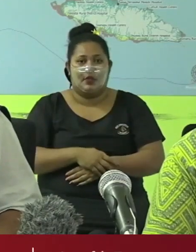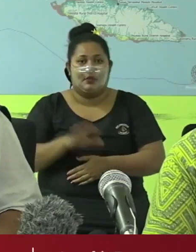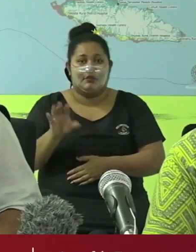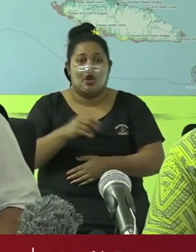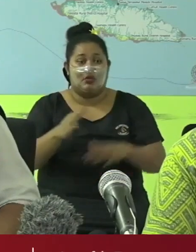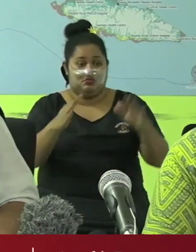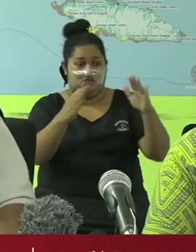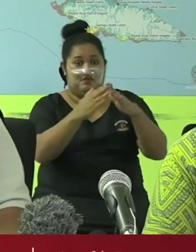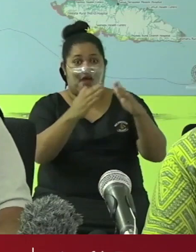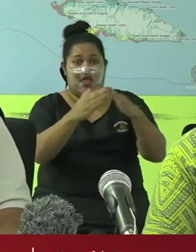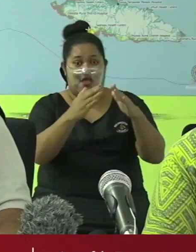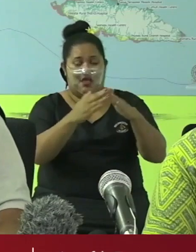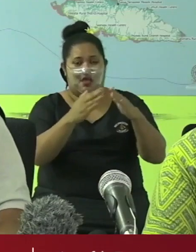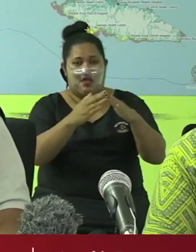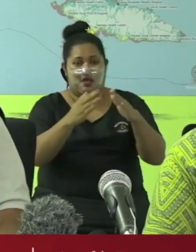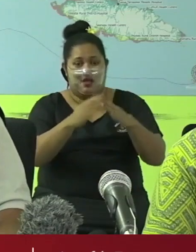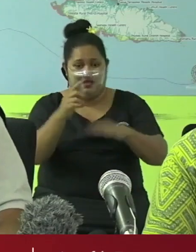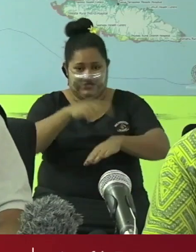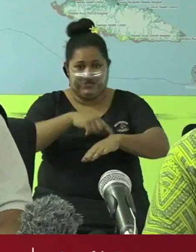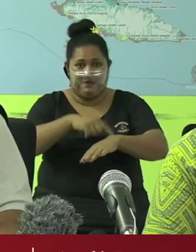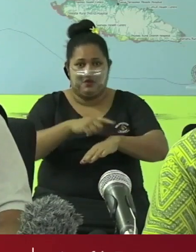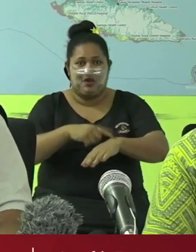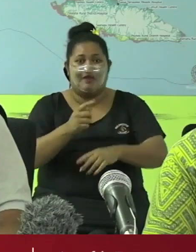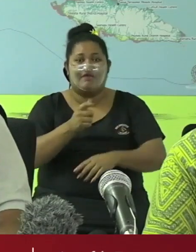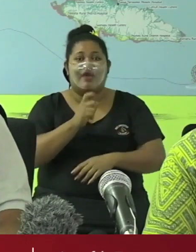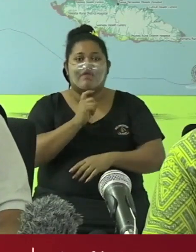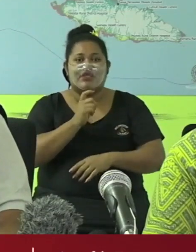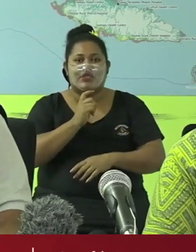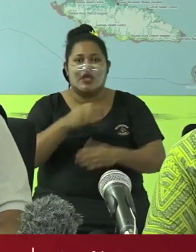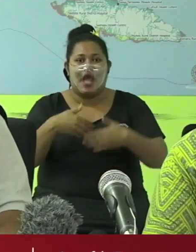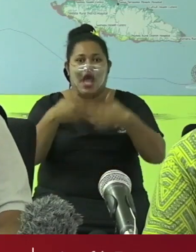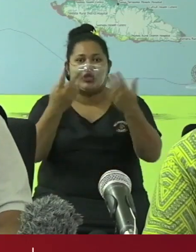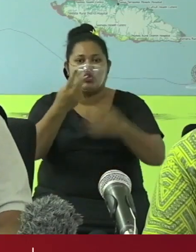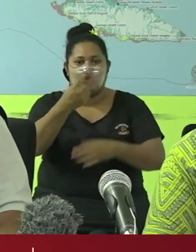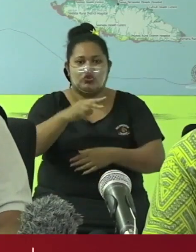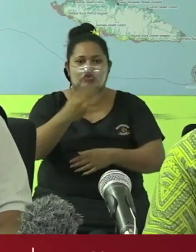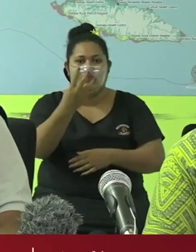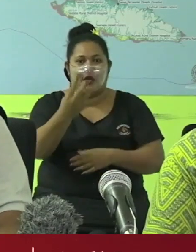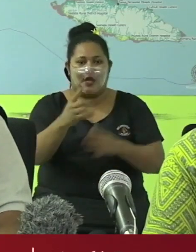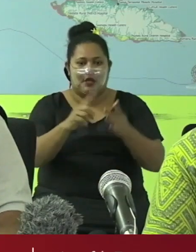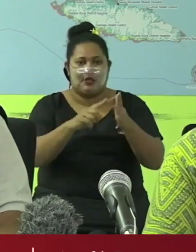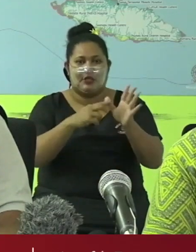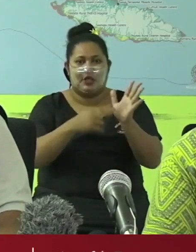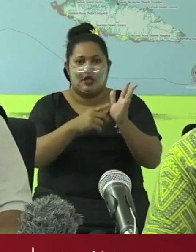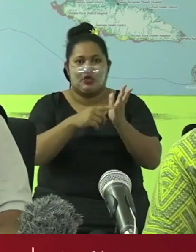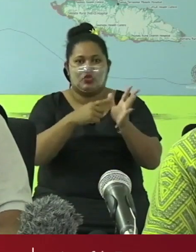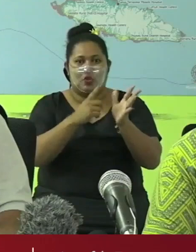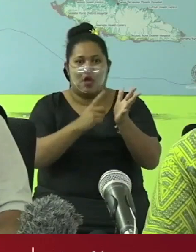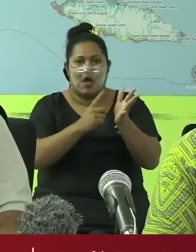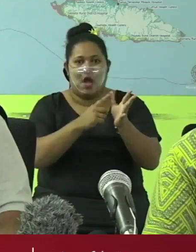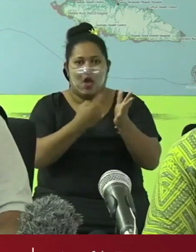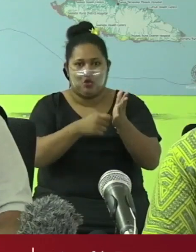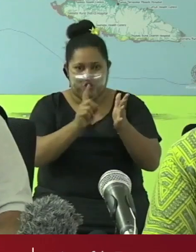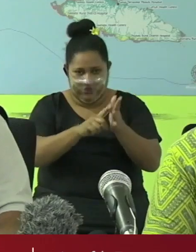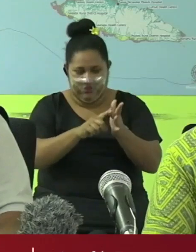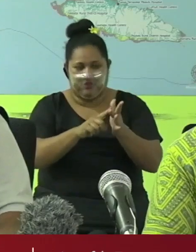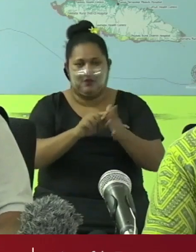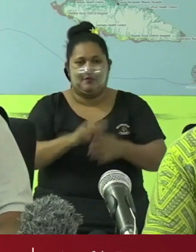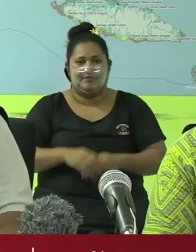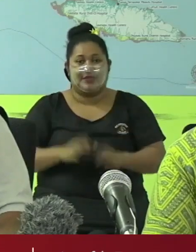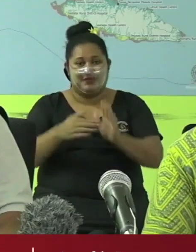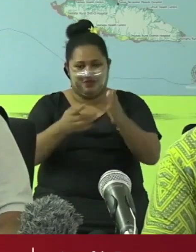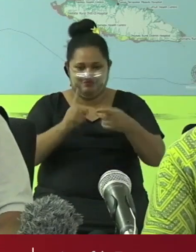malawa ia le nei vai ngole fiafi le so los full file new Ianuari ia o mai fo ia tatu fo